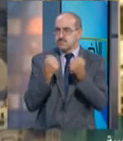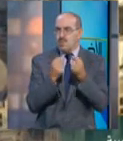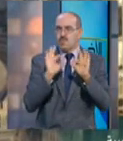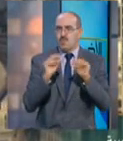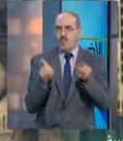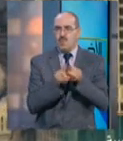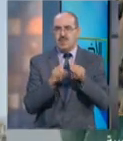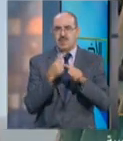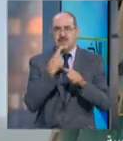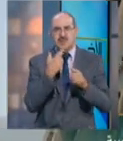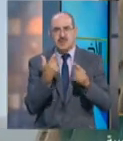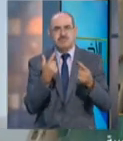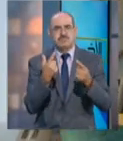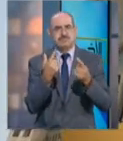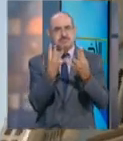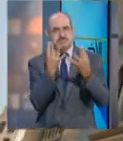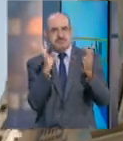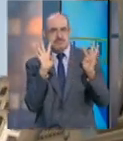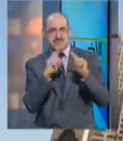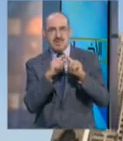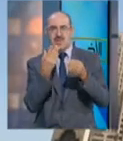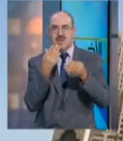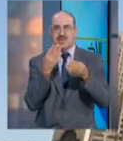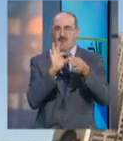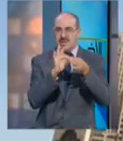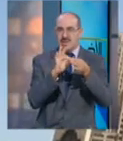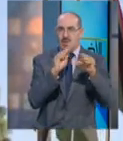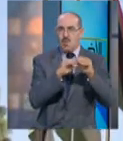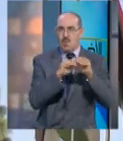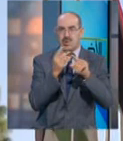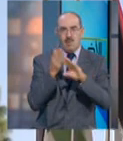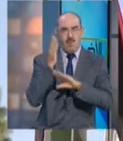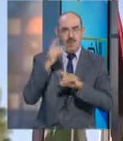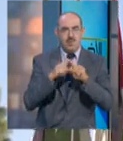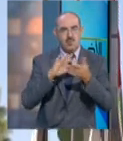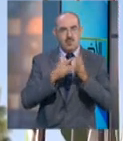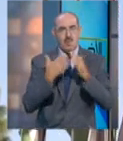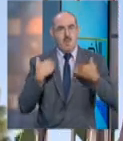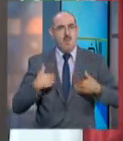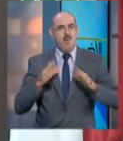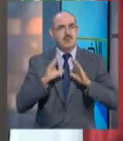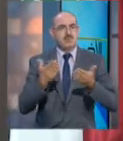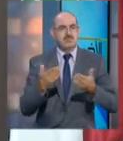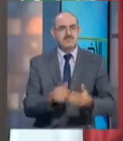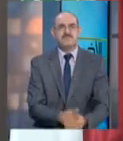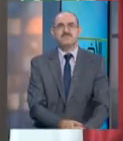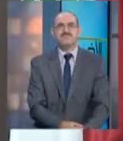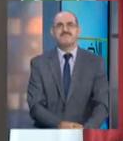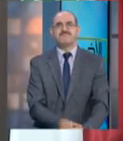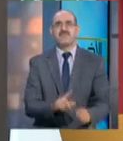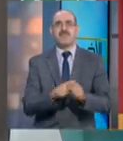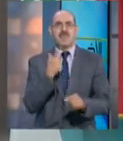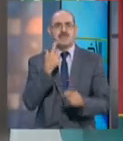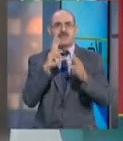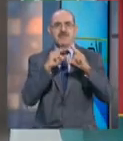يكون على طاولتها التعاون الاقتصادي وأفاقه بين الدول المشاركة. نتائج قمة قد تنعكس